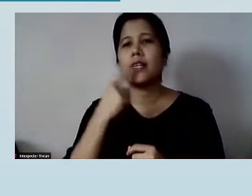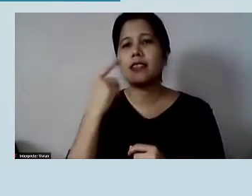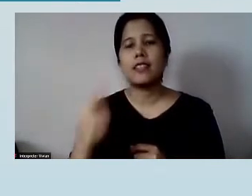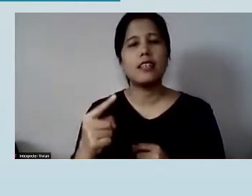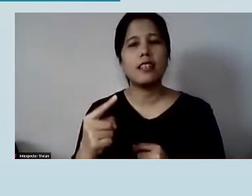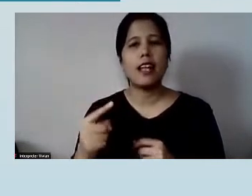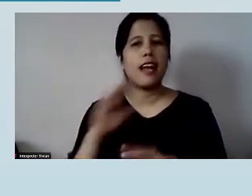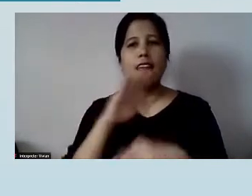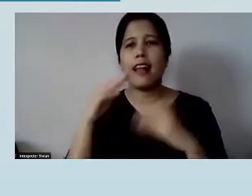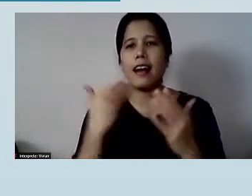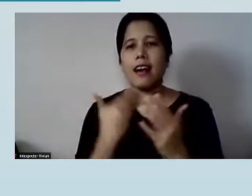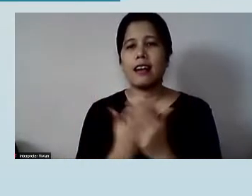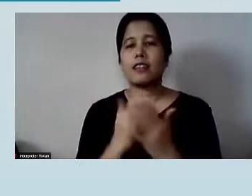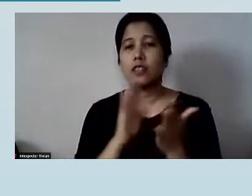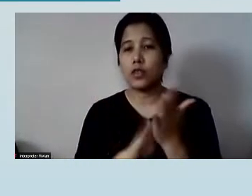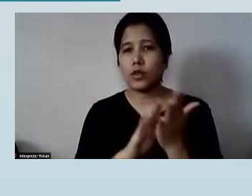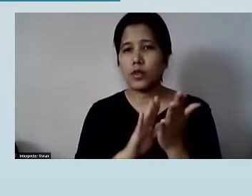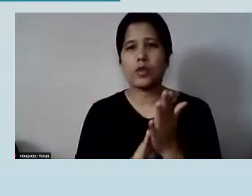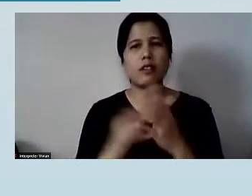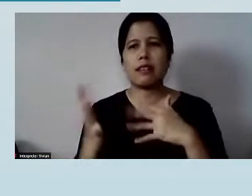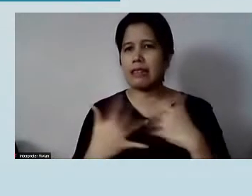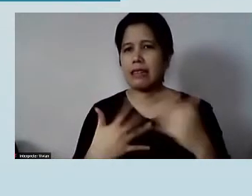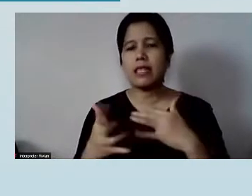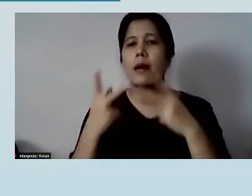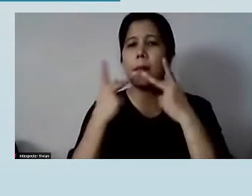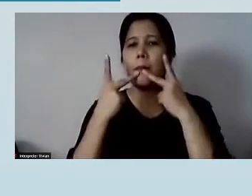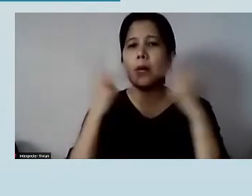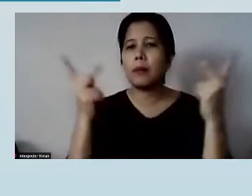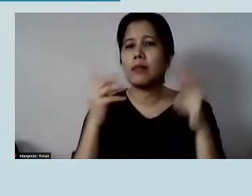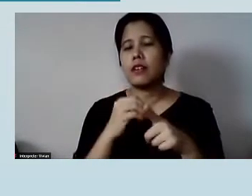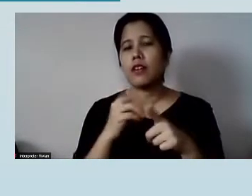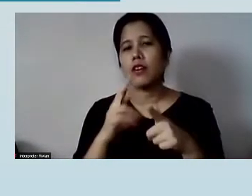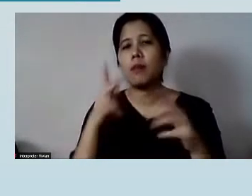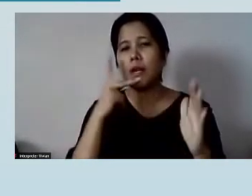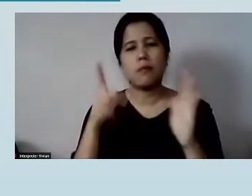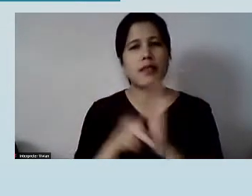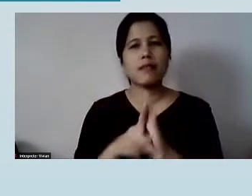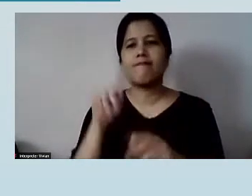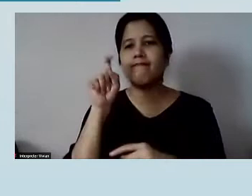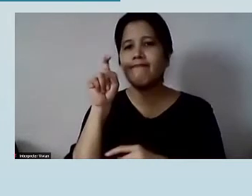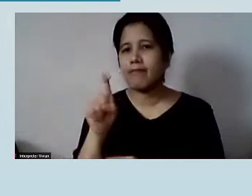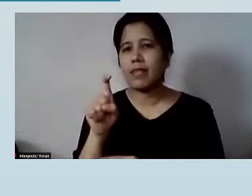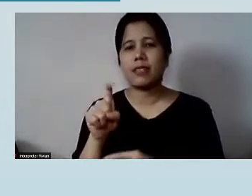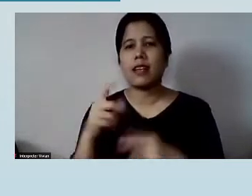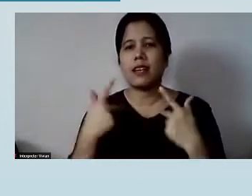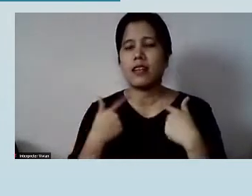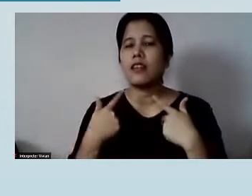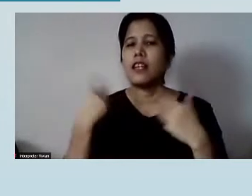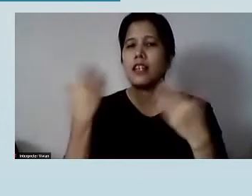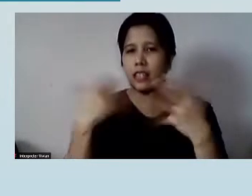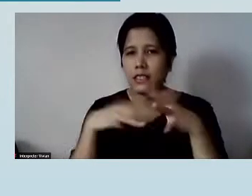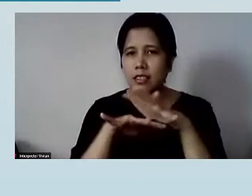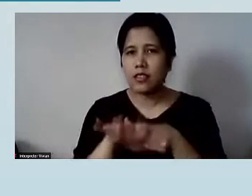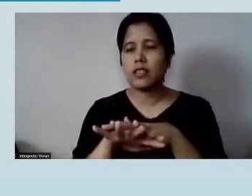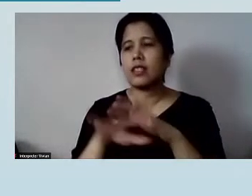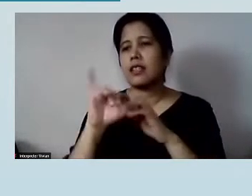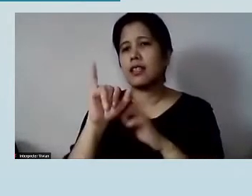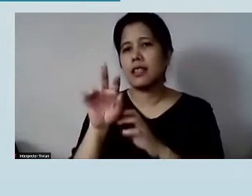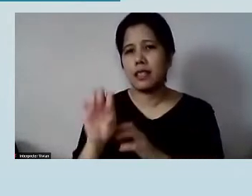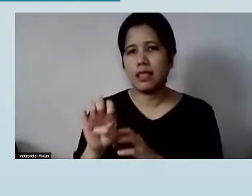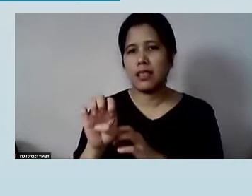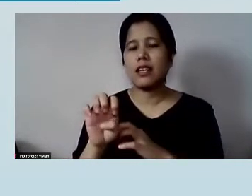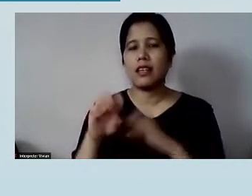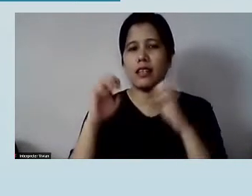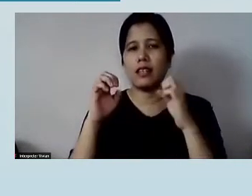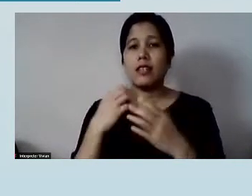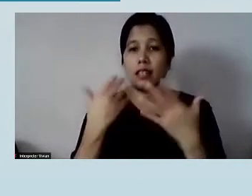whether public or private, should implement inclusive education. Sa isang classroom, dapat mayroon ka dyan ng mga